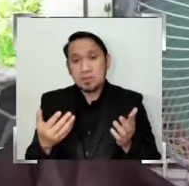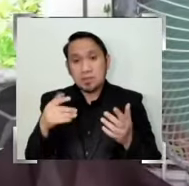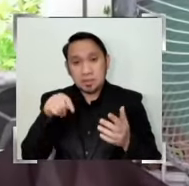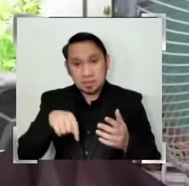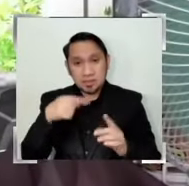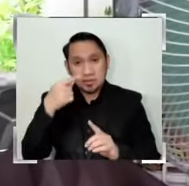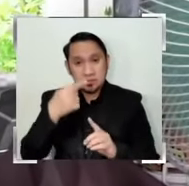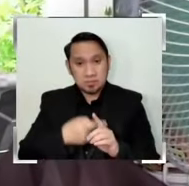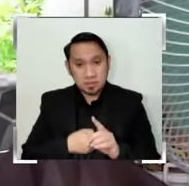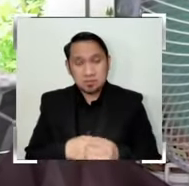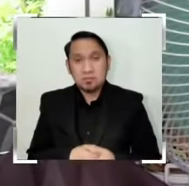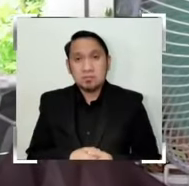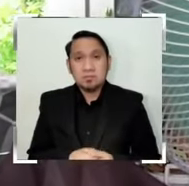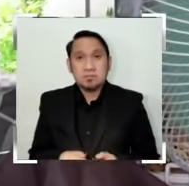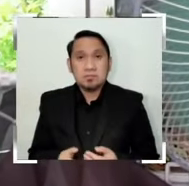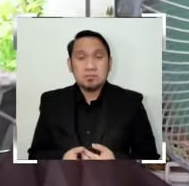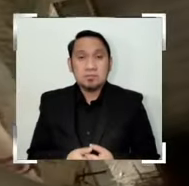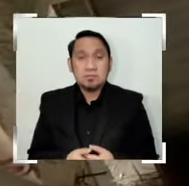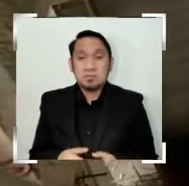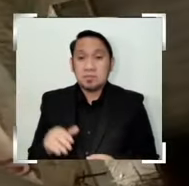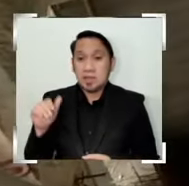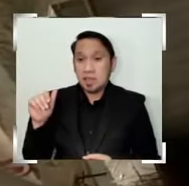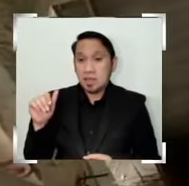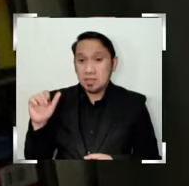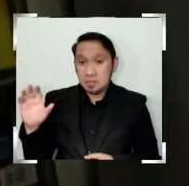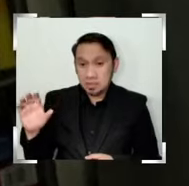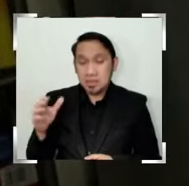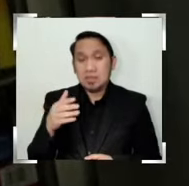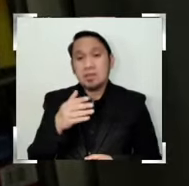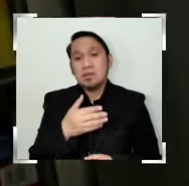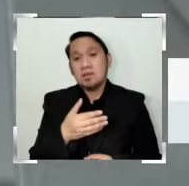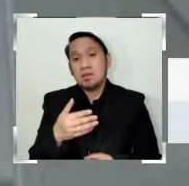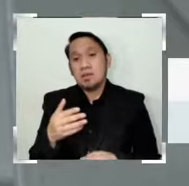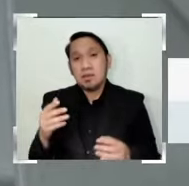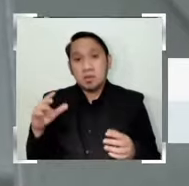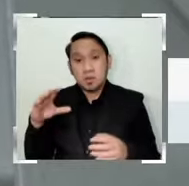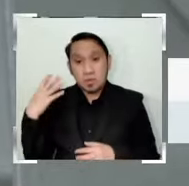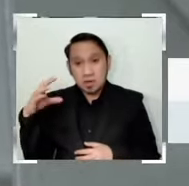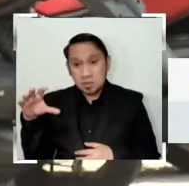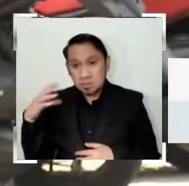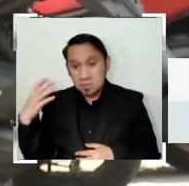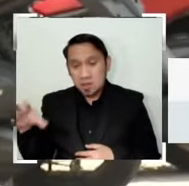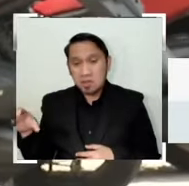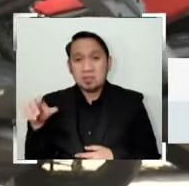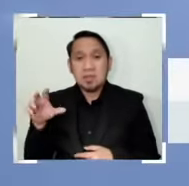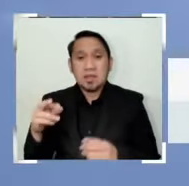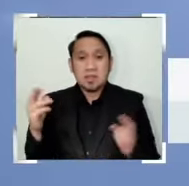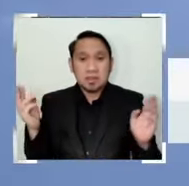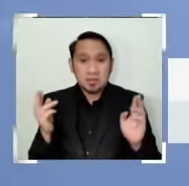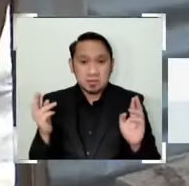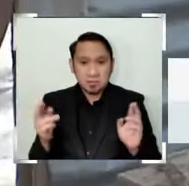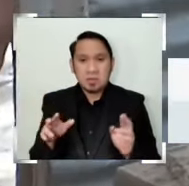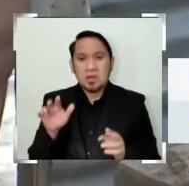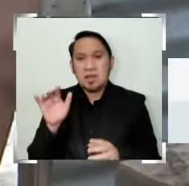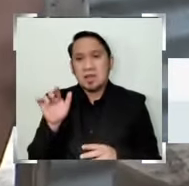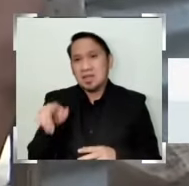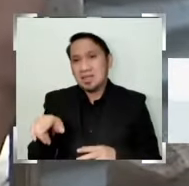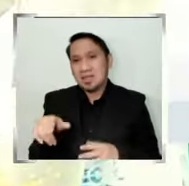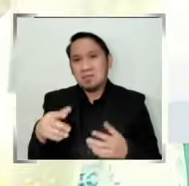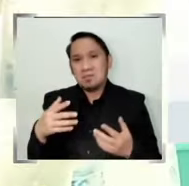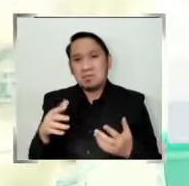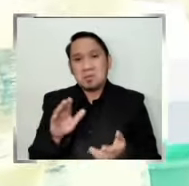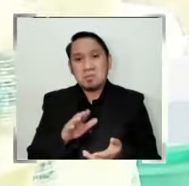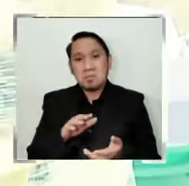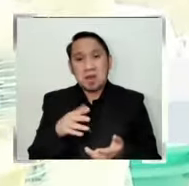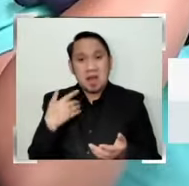Aircon, electric fan at refrigerator. Ilan yan sa appliances na lumalakas ang konsumo kapag mainit ang panahon, lalo pag gusto